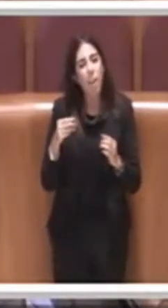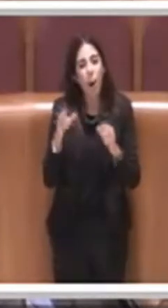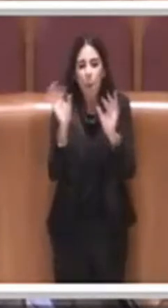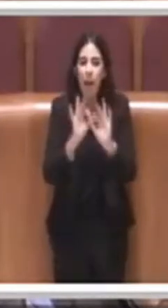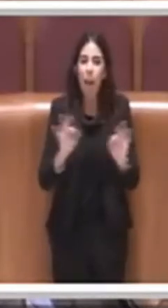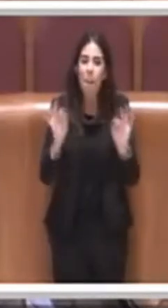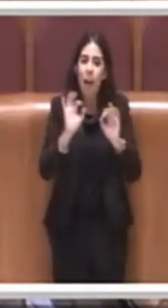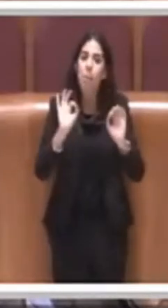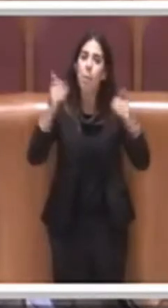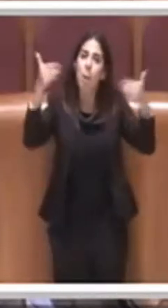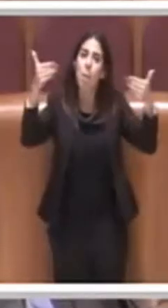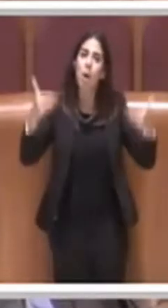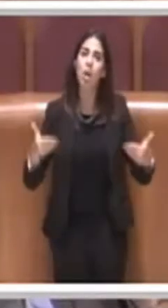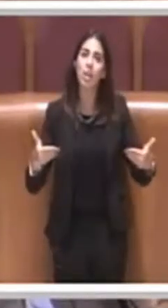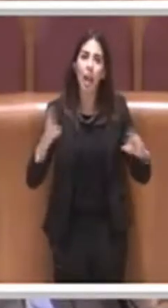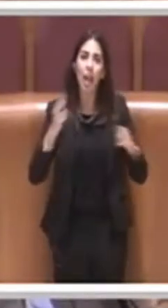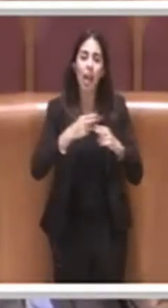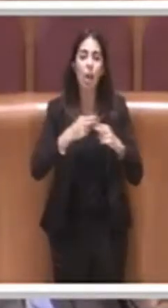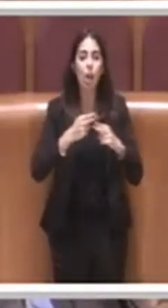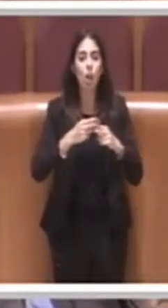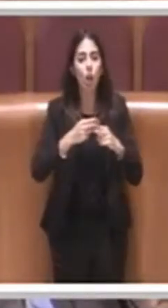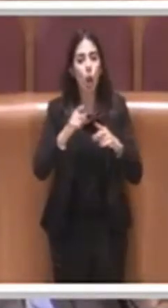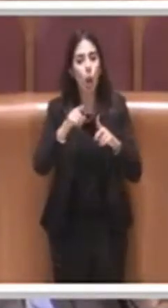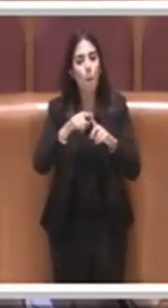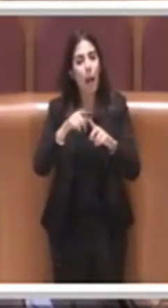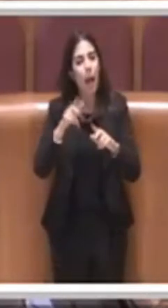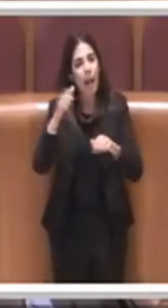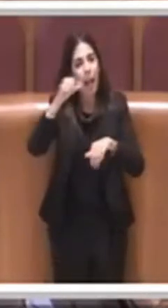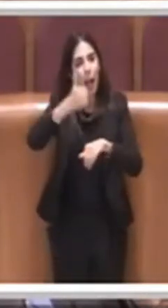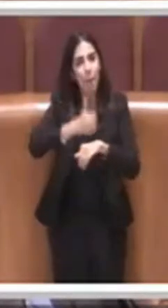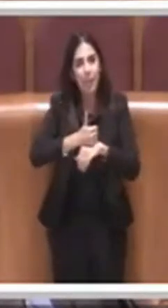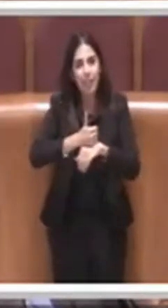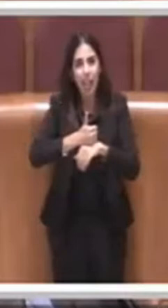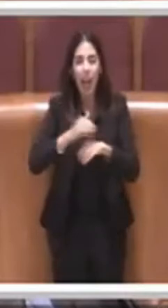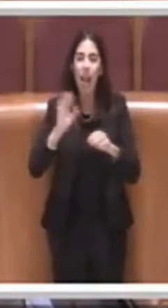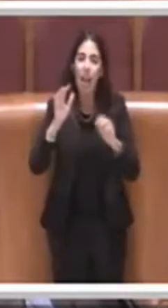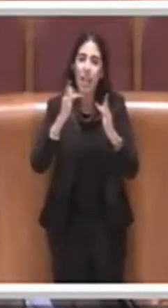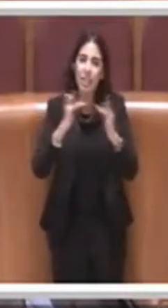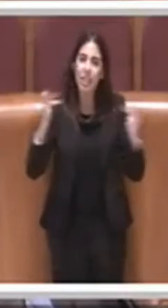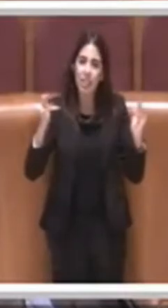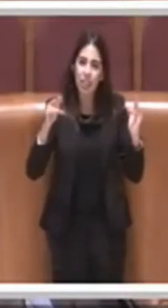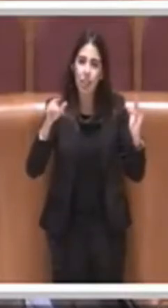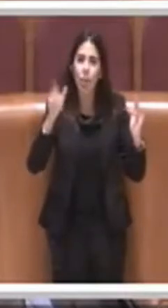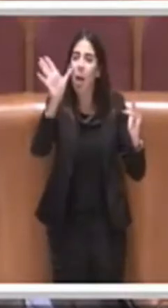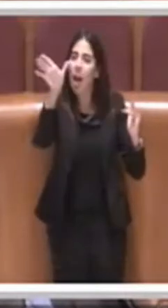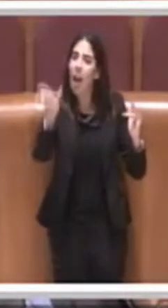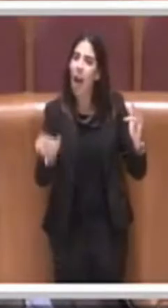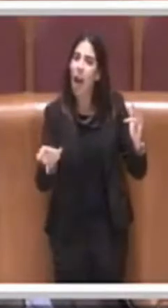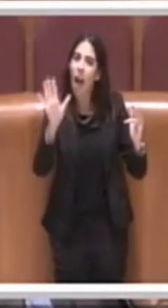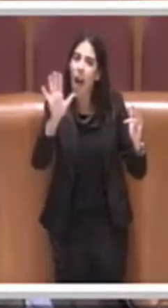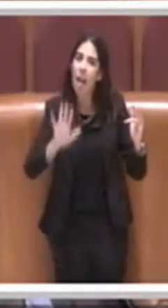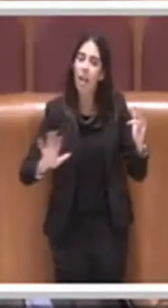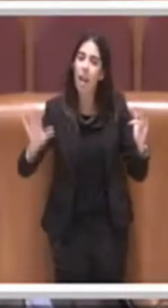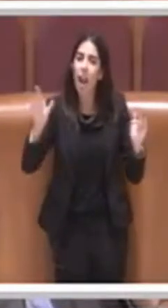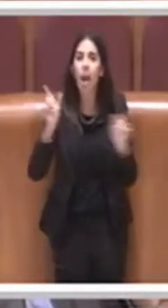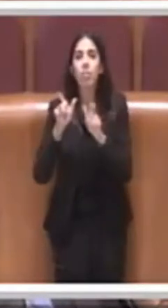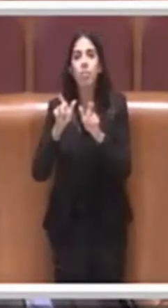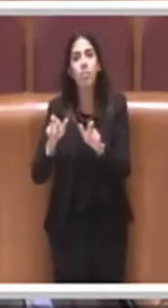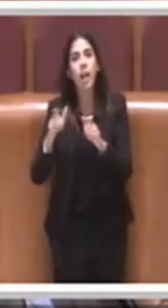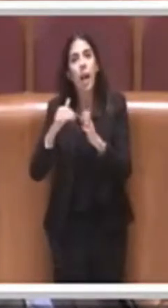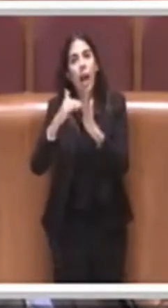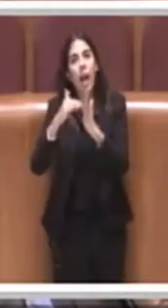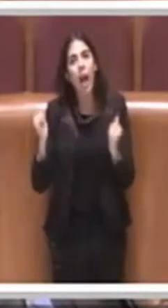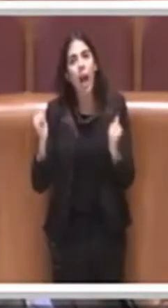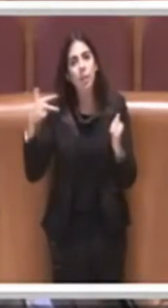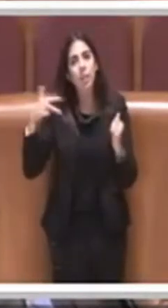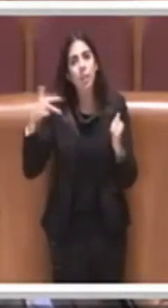Roma Capitale, un'area dedicata proprio all'housing sociale, perché, ed è questo uno degli obiettivi principali di questa delibera, noi vogliamo che